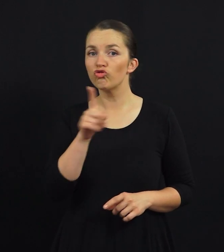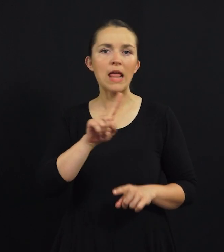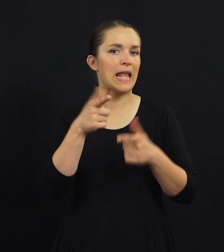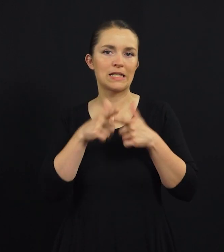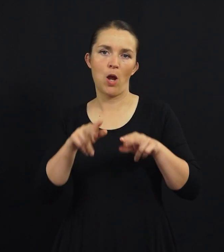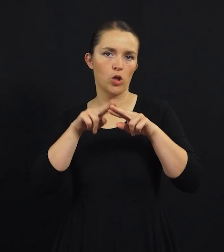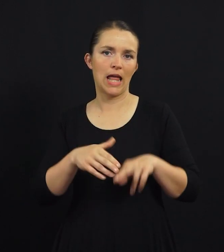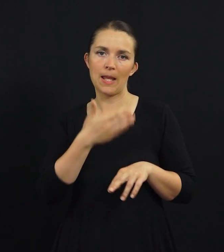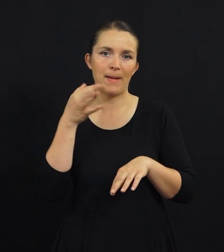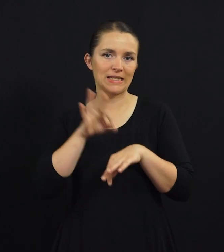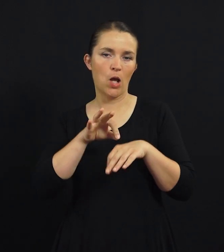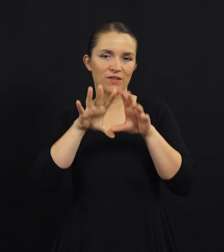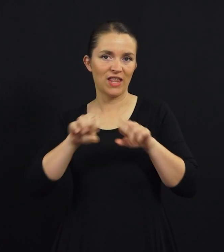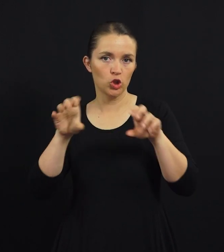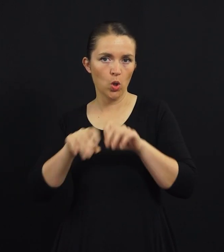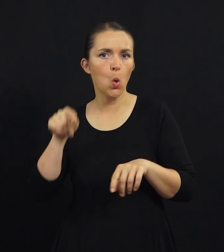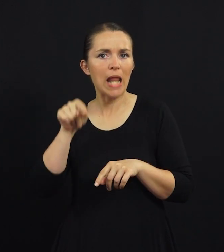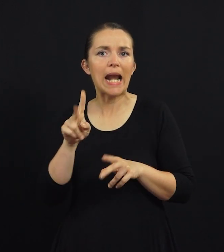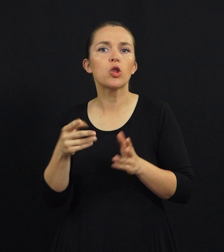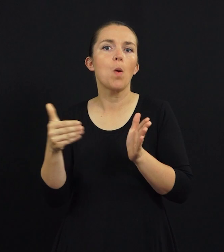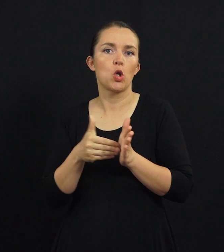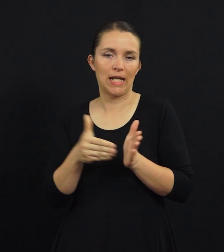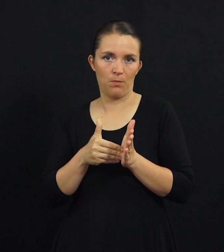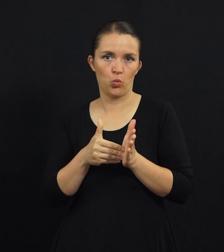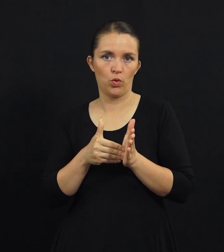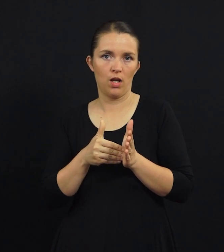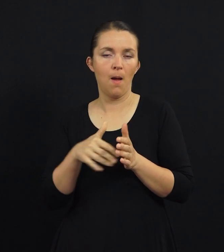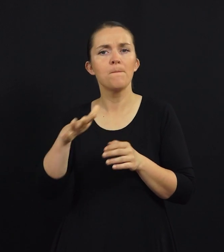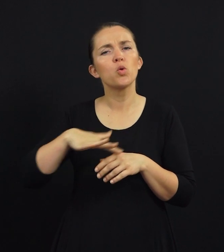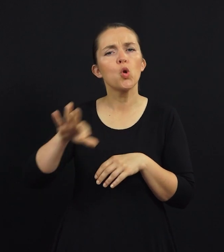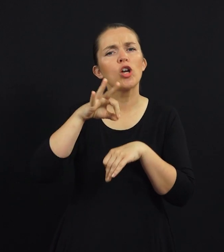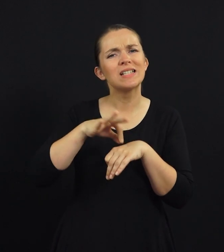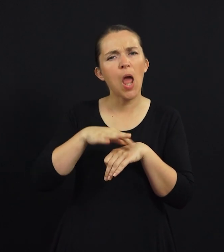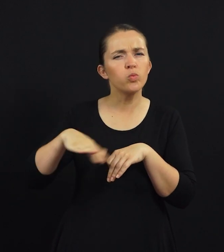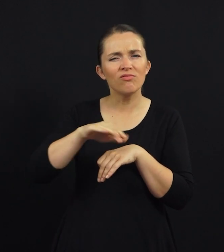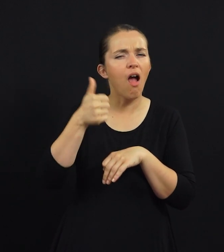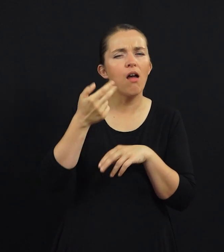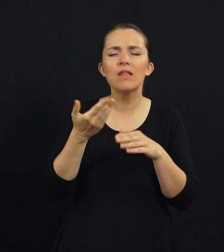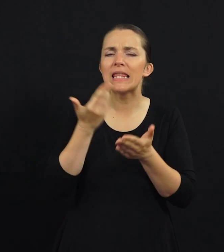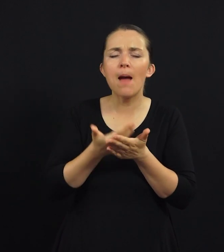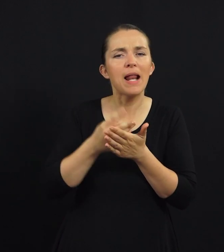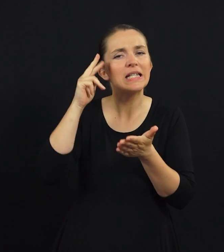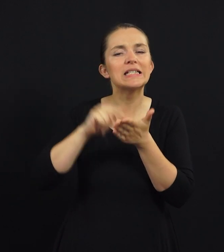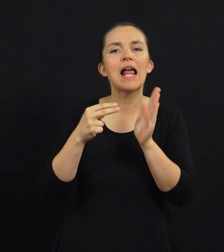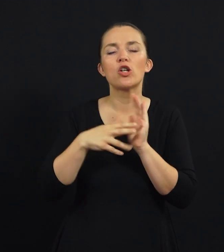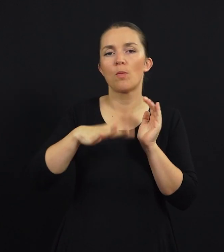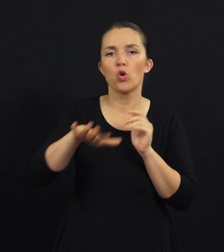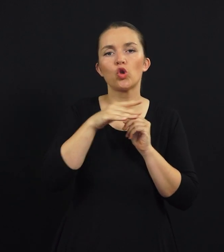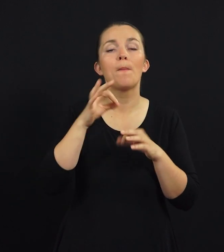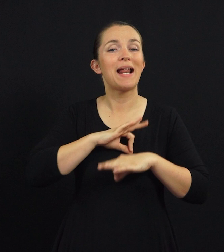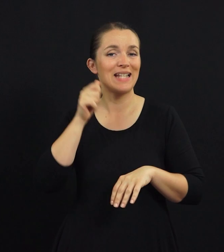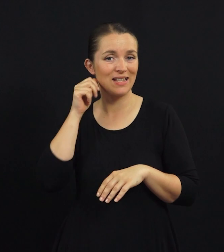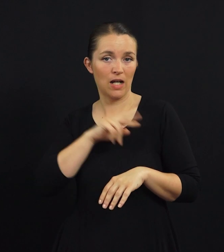Nihče ne sme ostati brez zdravstvenih storitev takrat, ko jih potrebuje. Področje zdravstva je eno temeljnih strateških področij,